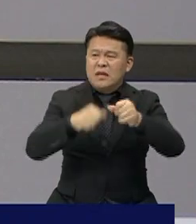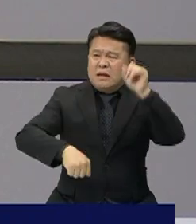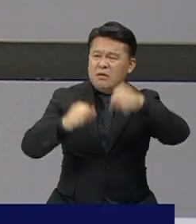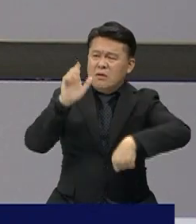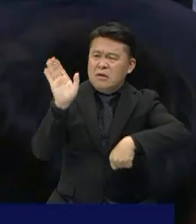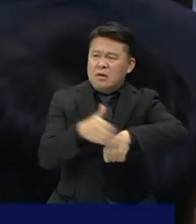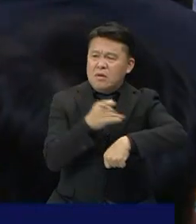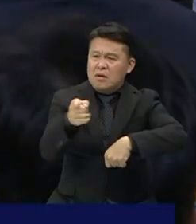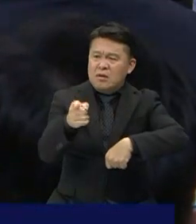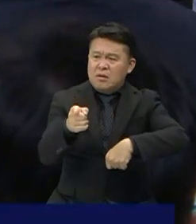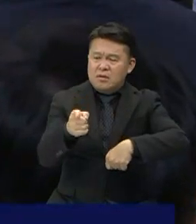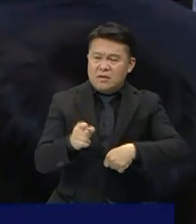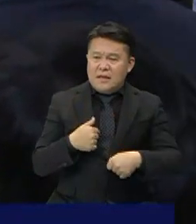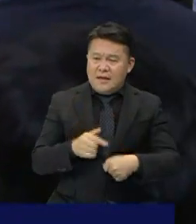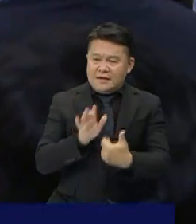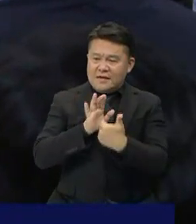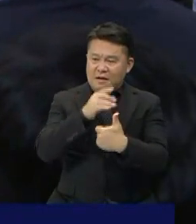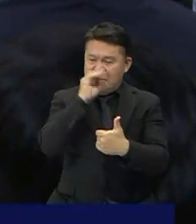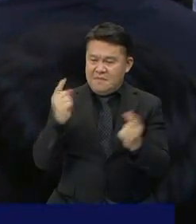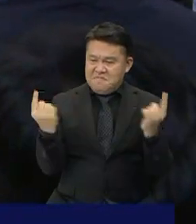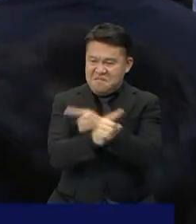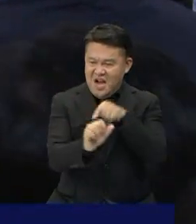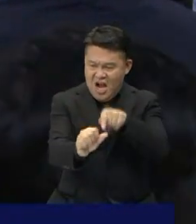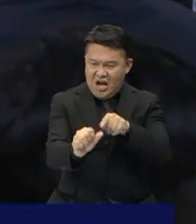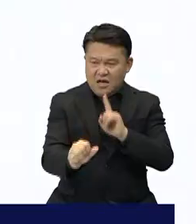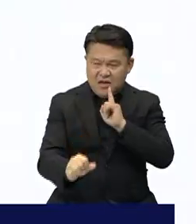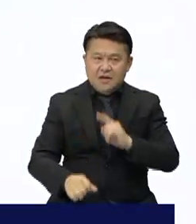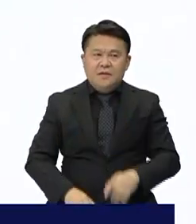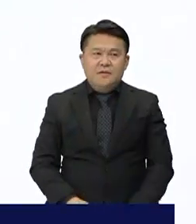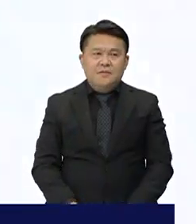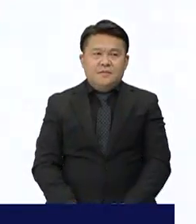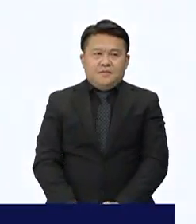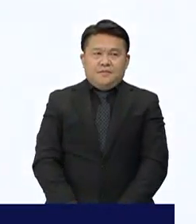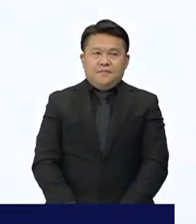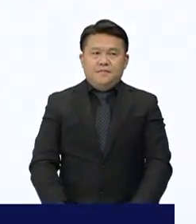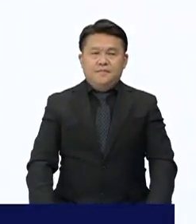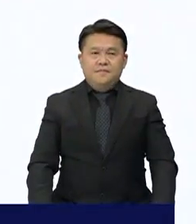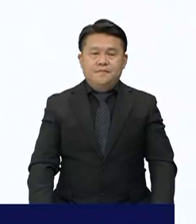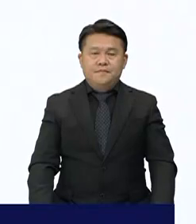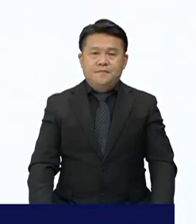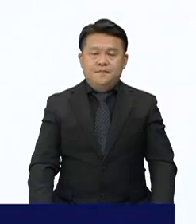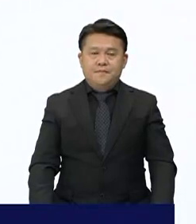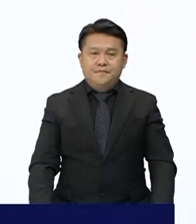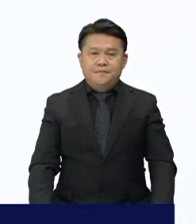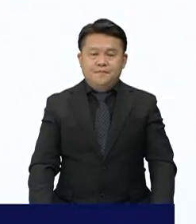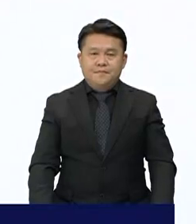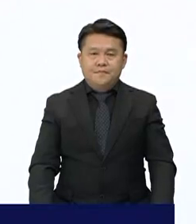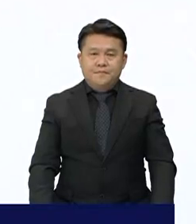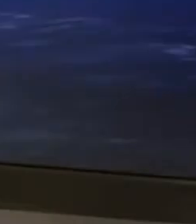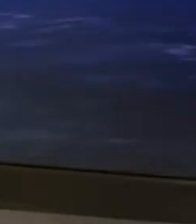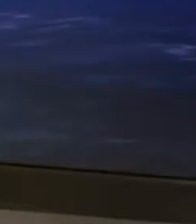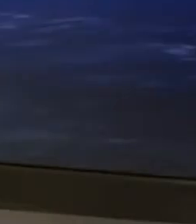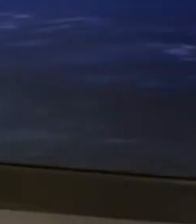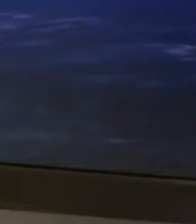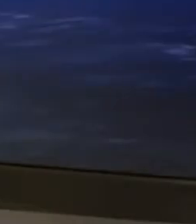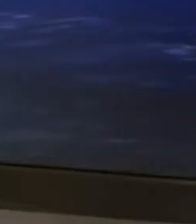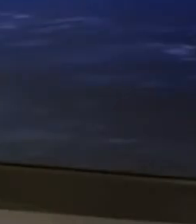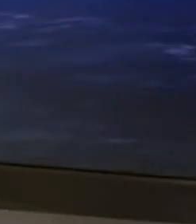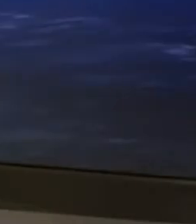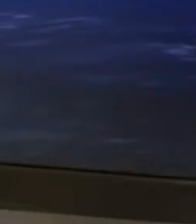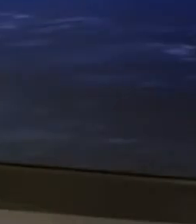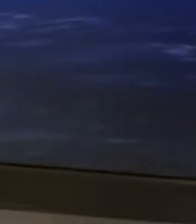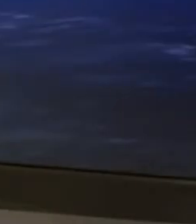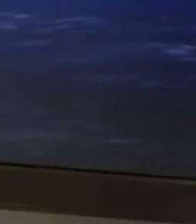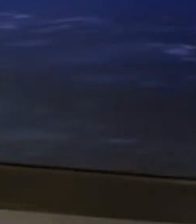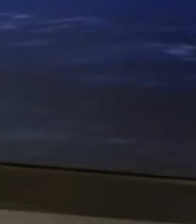행태를 모든 방법을 다해 바로잡겠다고 반발했습니다. SBS 김관진입니다. 안녕하십니까.